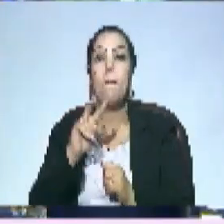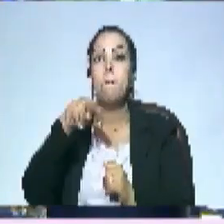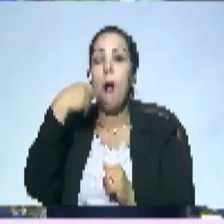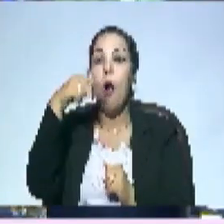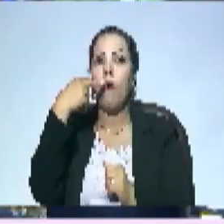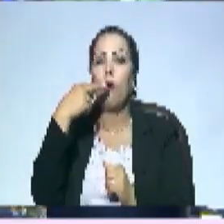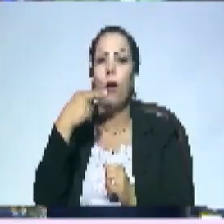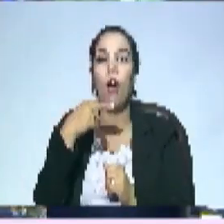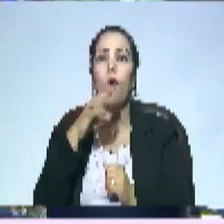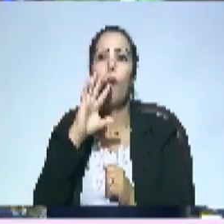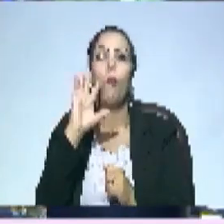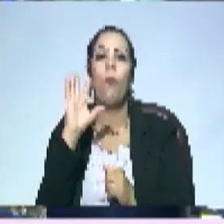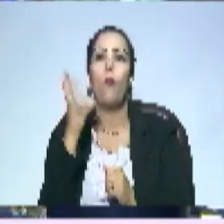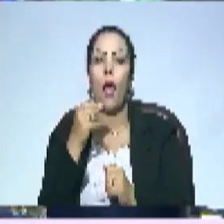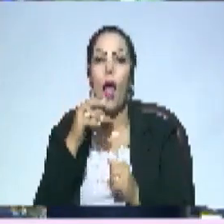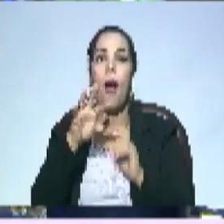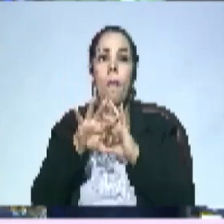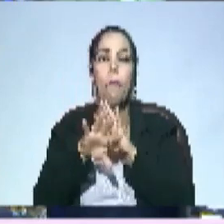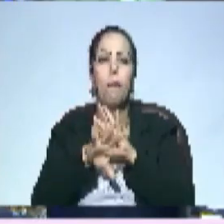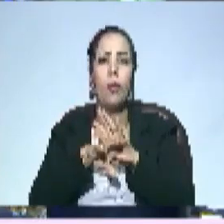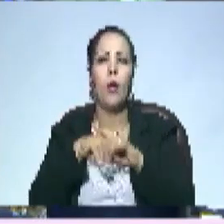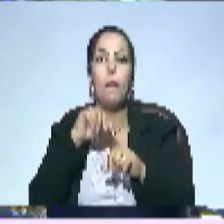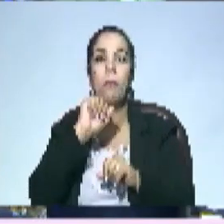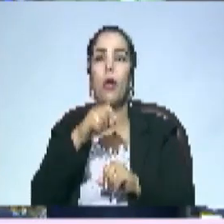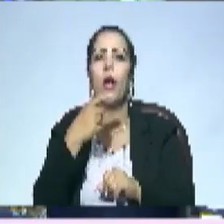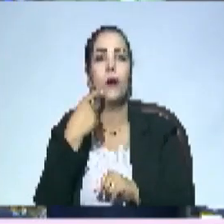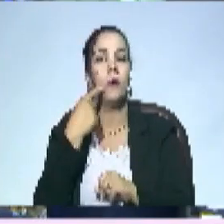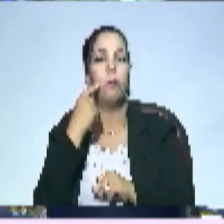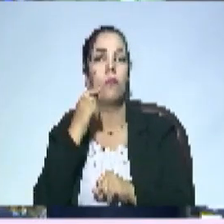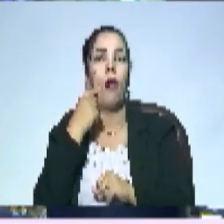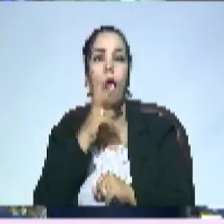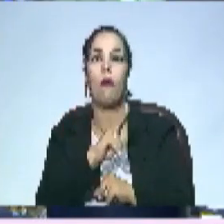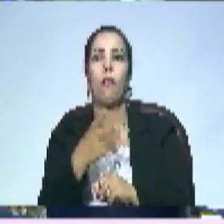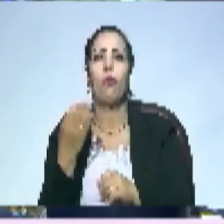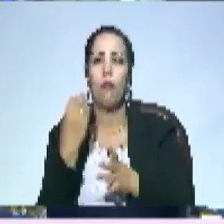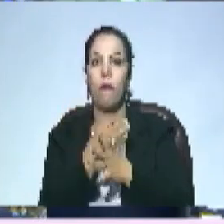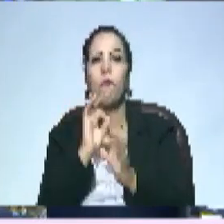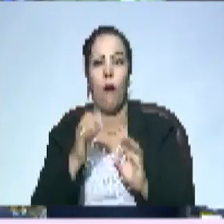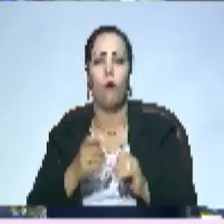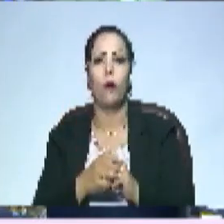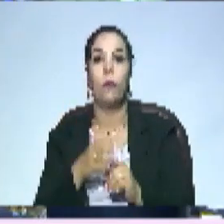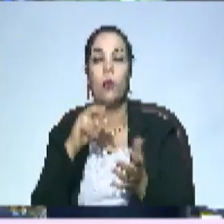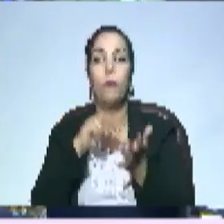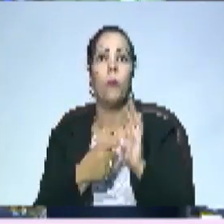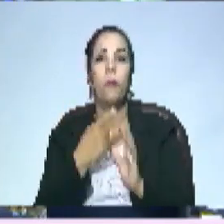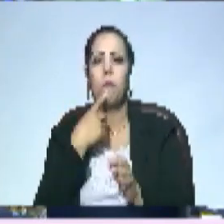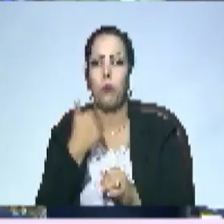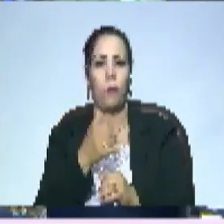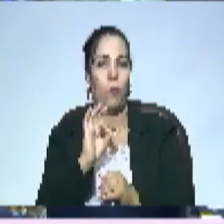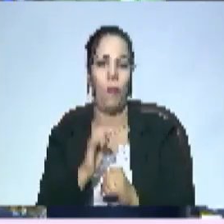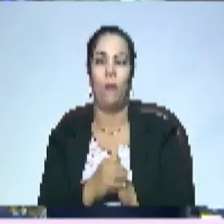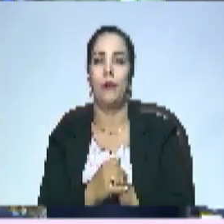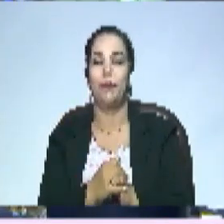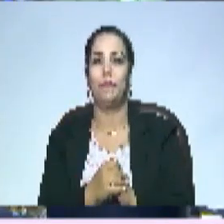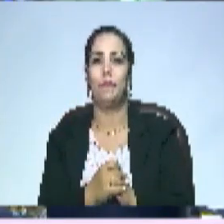المكرونات كلها يا جماعه بنعمل بيها حاجات حلوه كتير جدا، اصناف حلوه كتير وبتبقى ظريفه جدا،